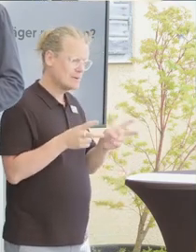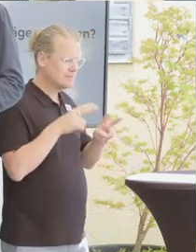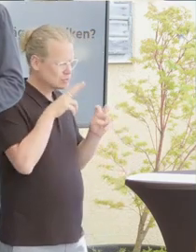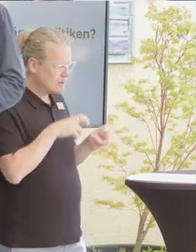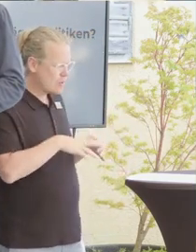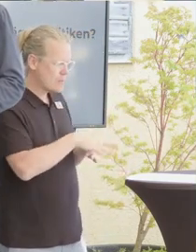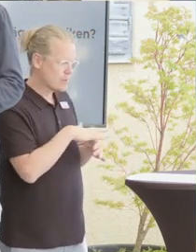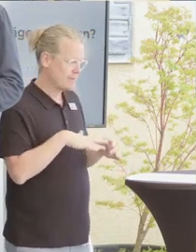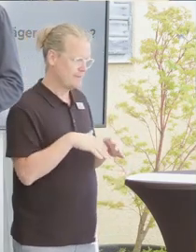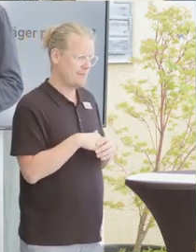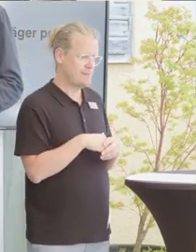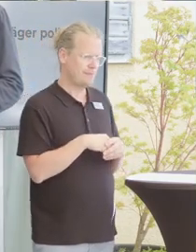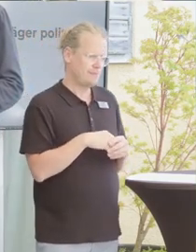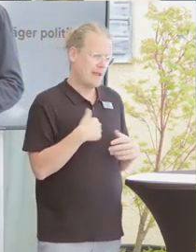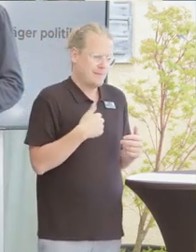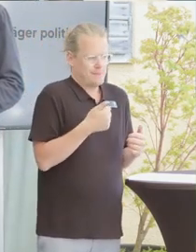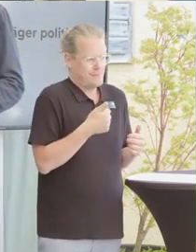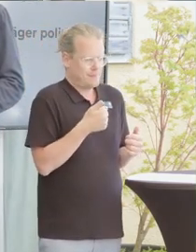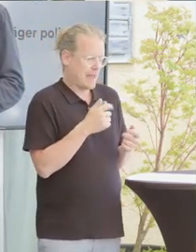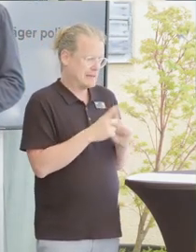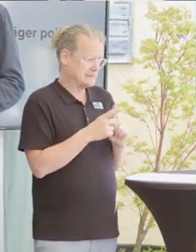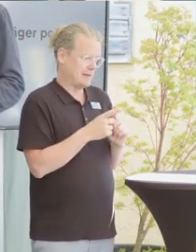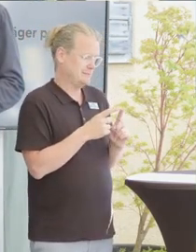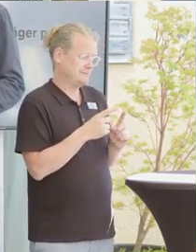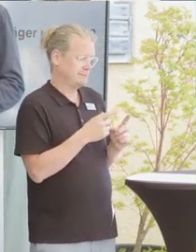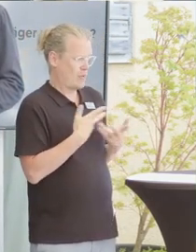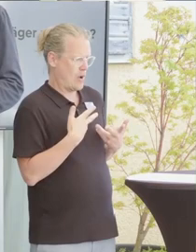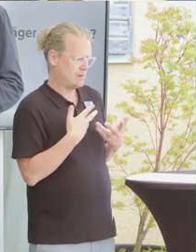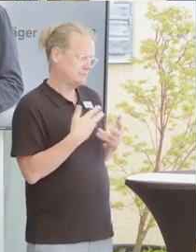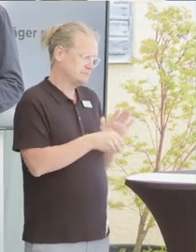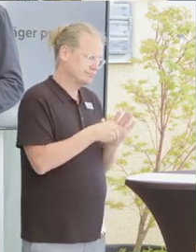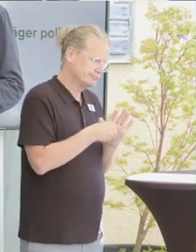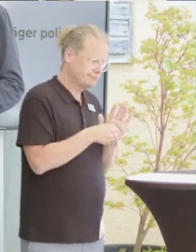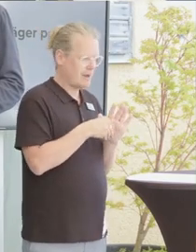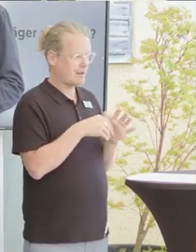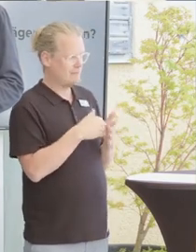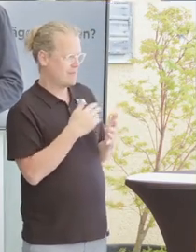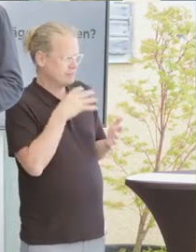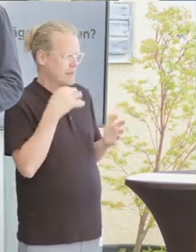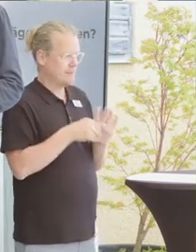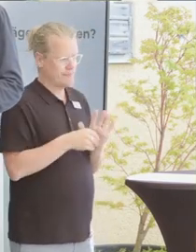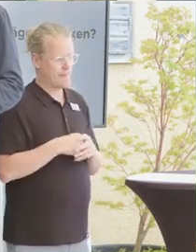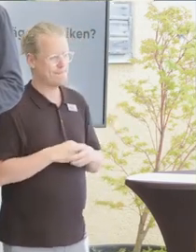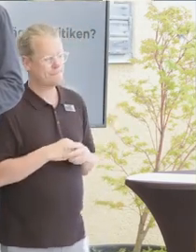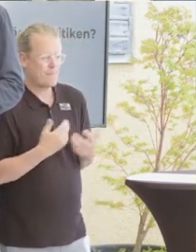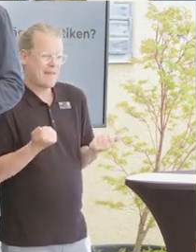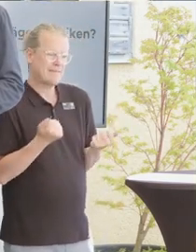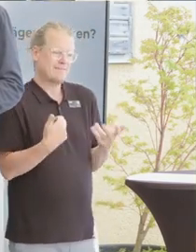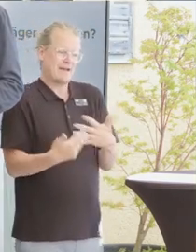man inte får tillräckligt med stöd, inte tillräckligt med kanske forskningsmedel. Återigen där, varför har ni fått mindre medel?